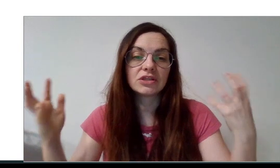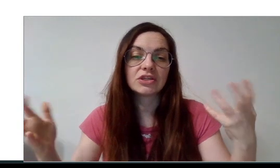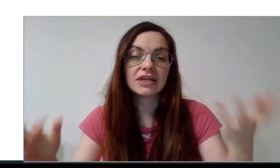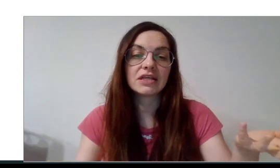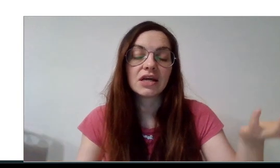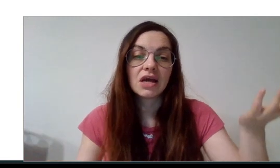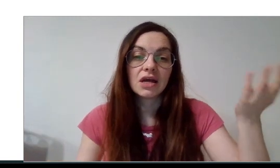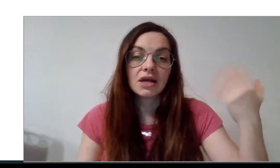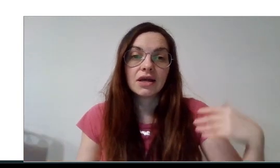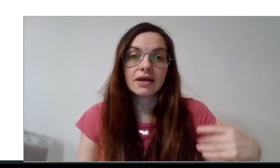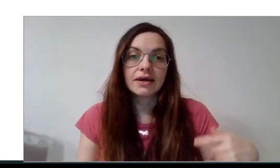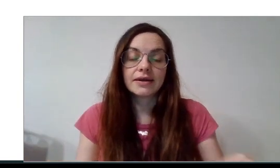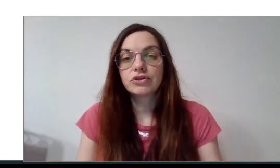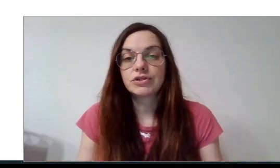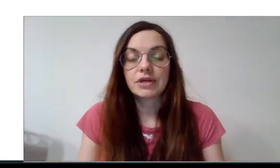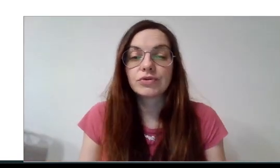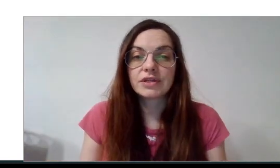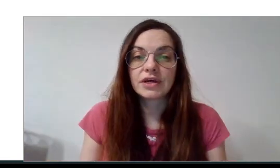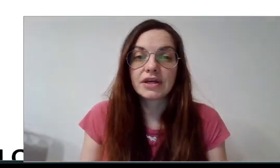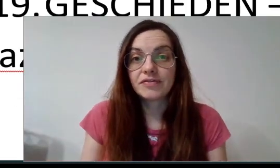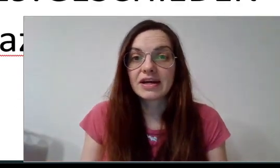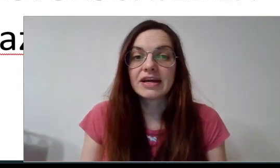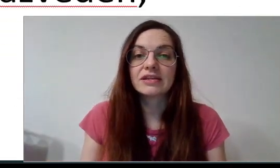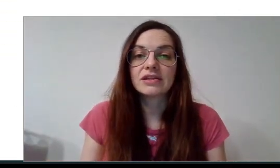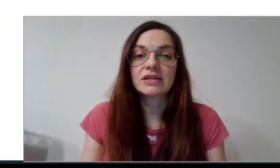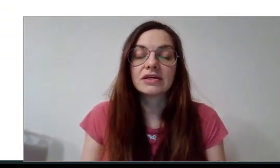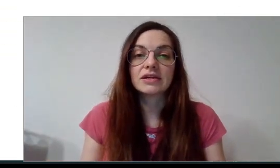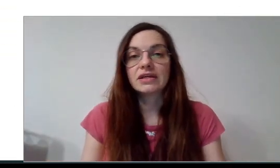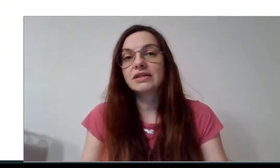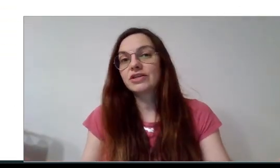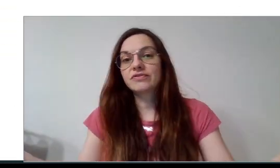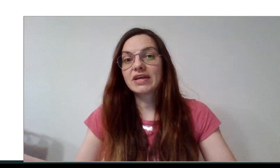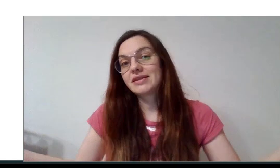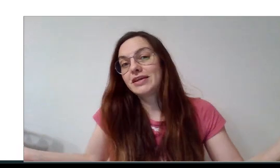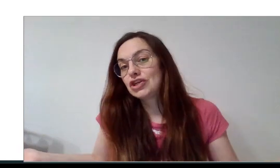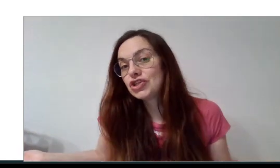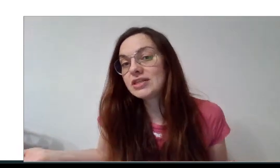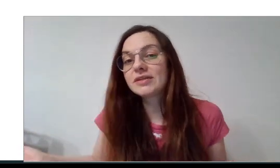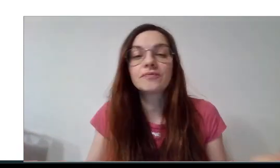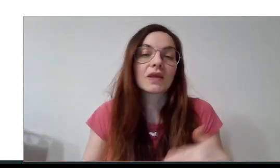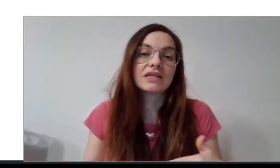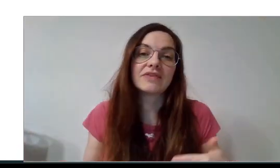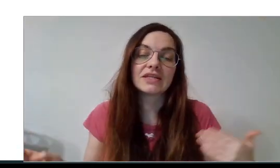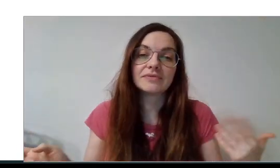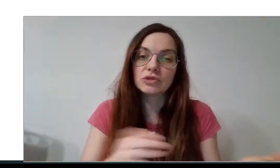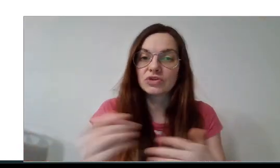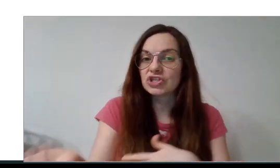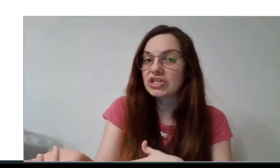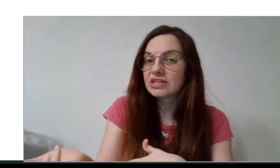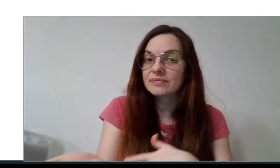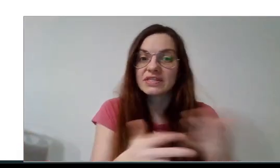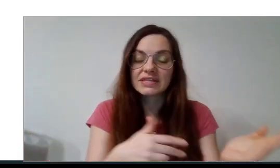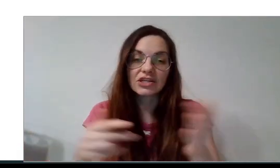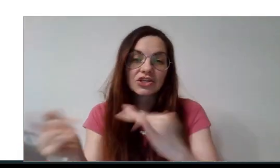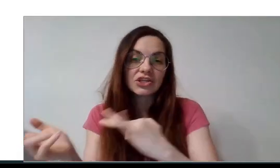naučili, znači ledig, neoženjen, neudata. I verheiratet, i treća varijanta, geschieden, razveden. Bist du